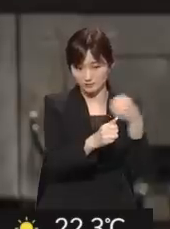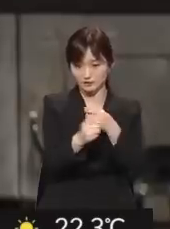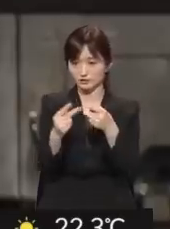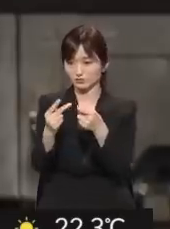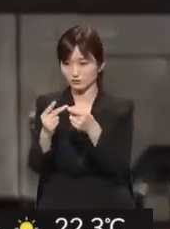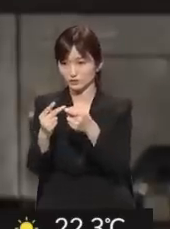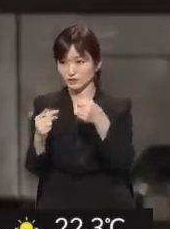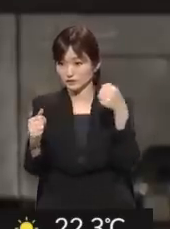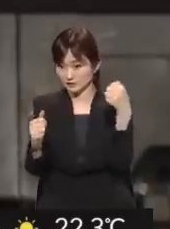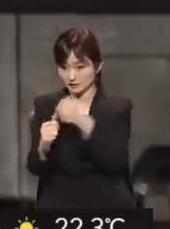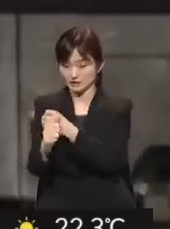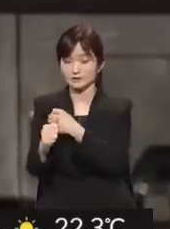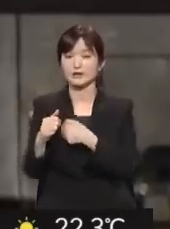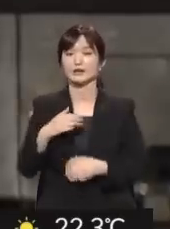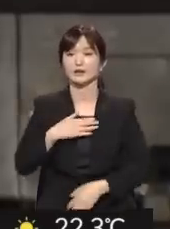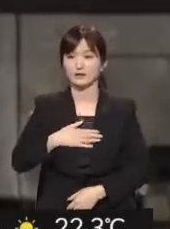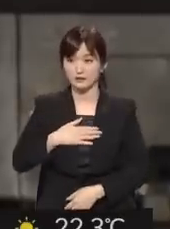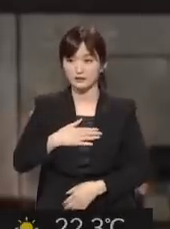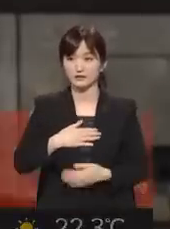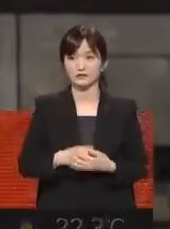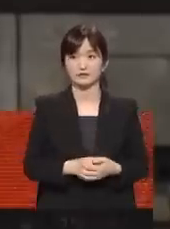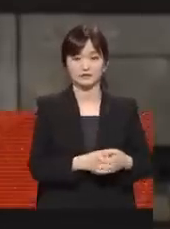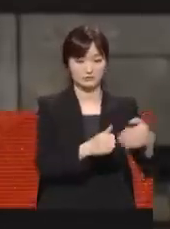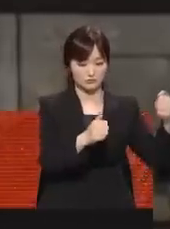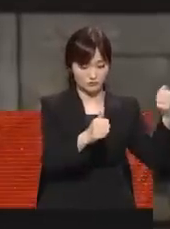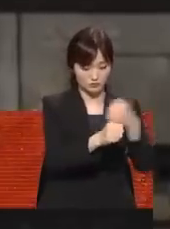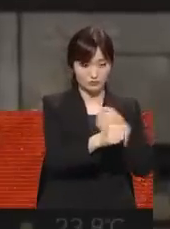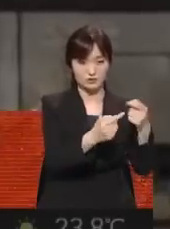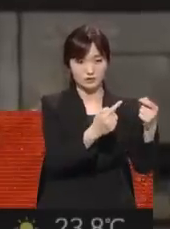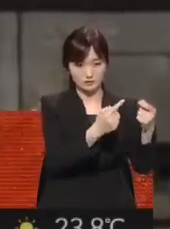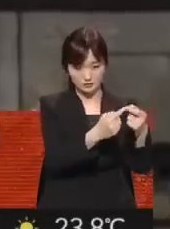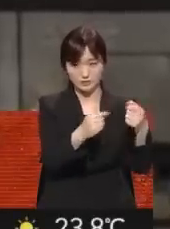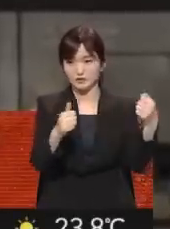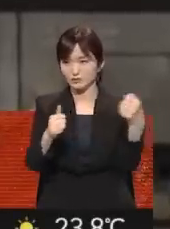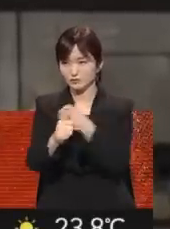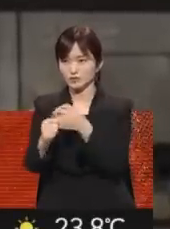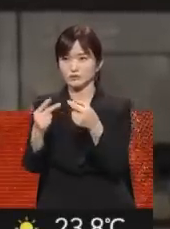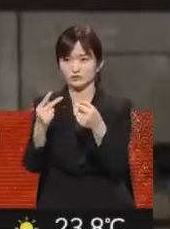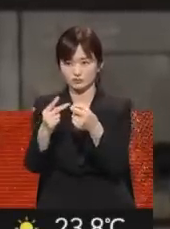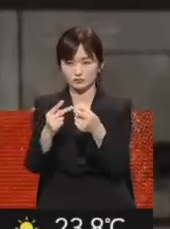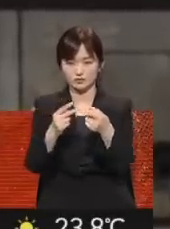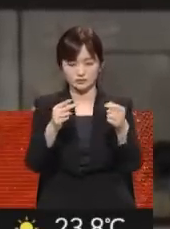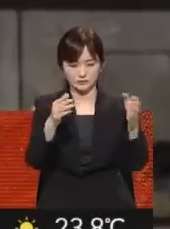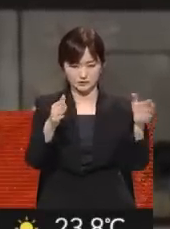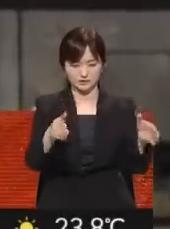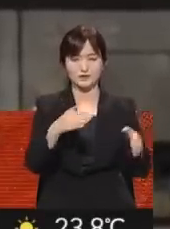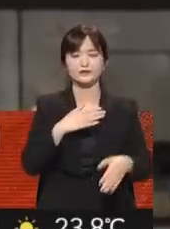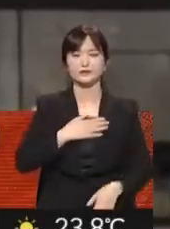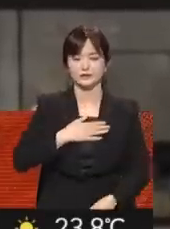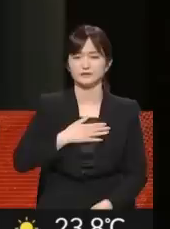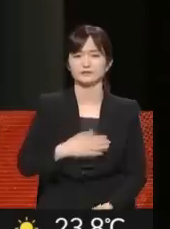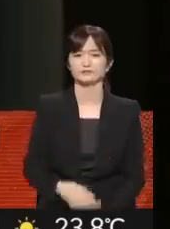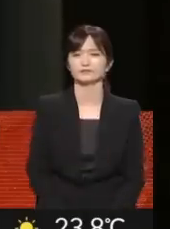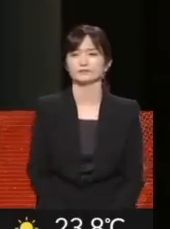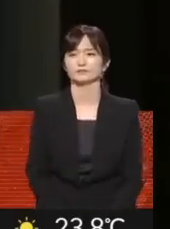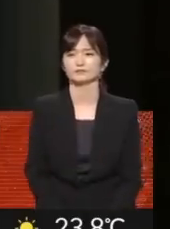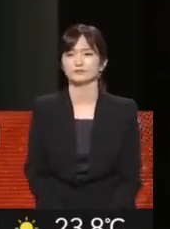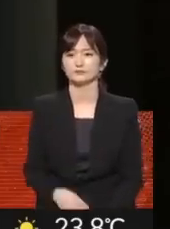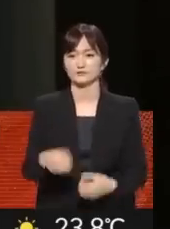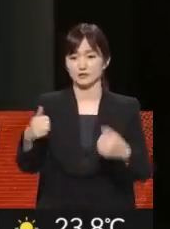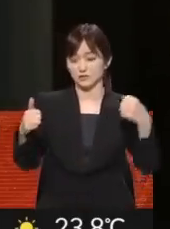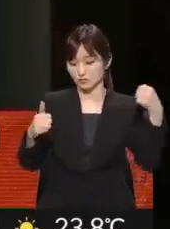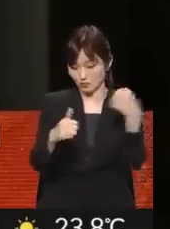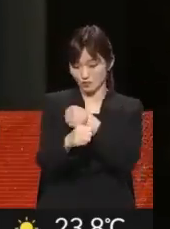알고 그들도 그 1차 폭행 가해자와 2차폭행 가해자들 아는 사회였던 걸로 그렇게 좀 추정이 되는 거죠 정리하면 두 번의 폭행이